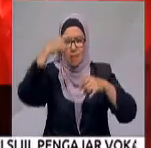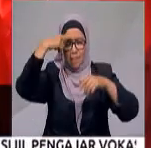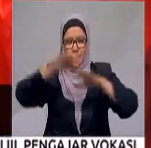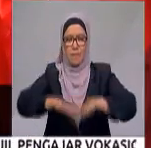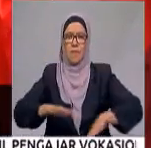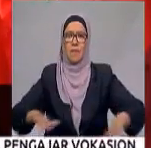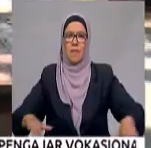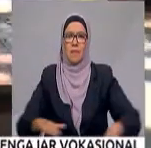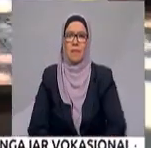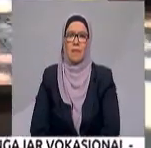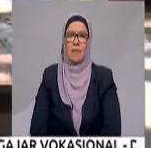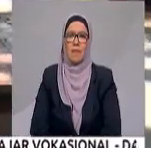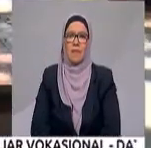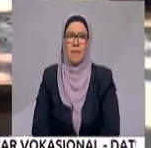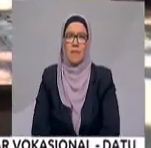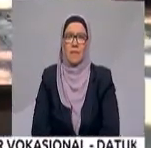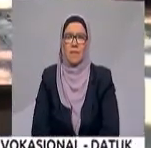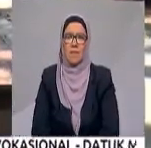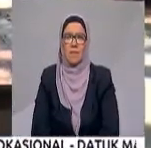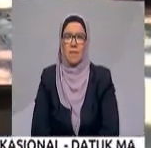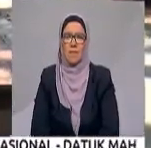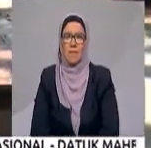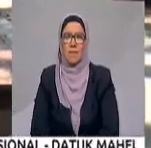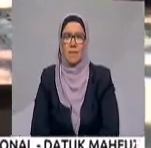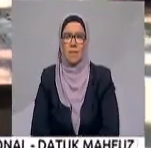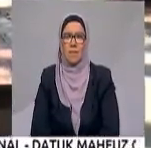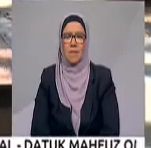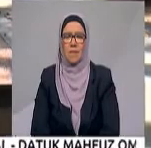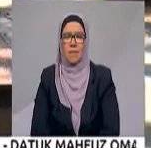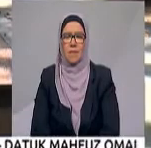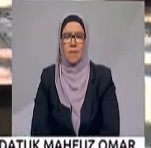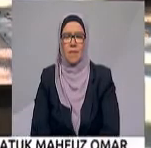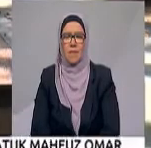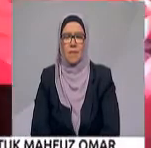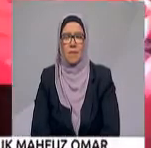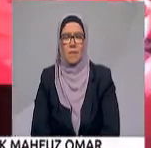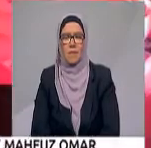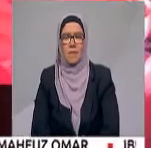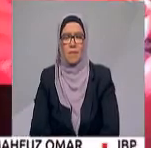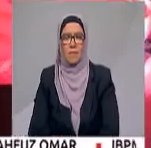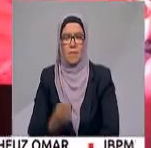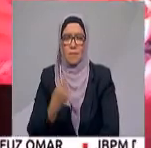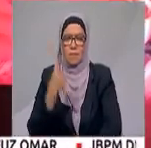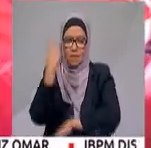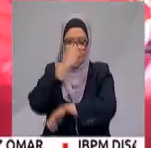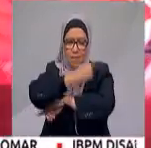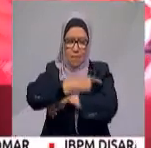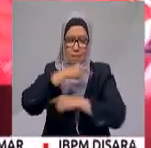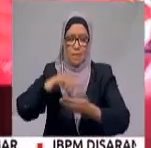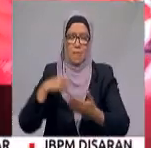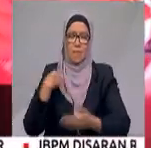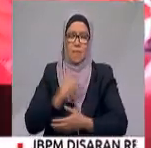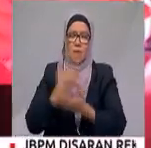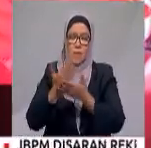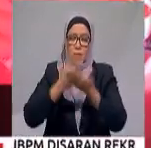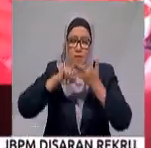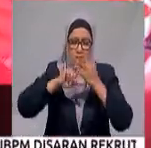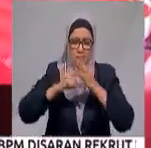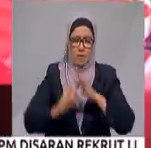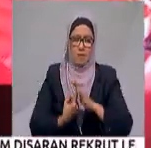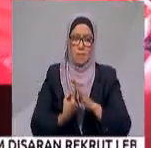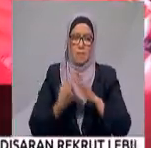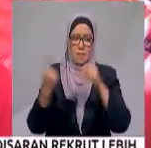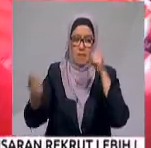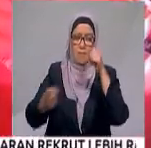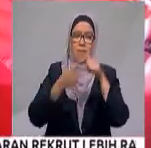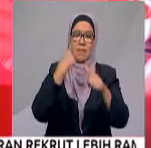Makarimul akhlak, arti daripada makarimul akhlak. Acara hari ini kita baru mula pertama daripada IPMI kita